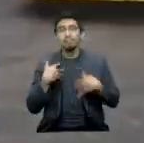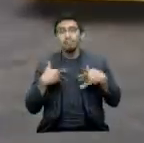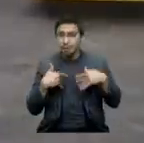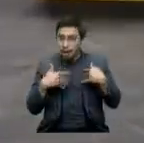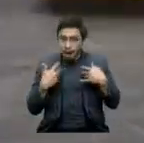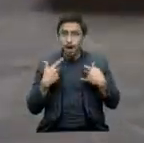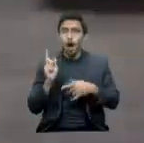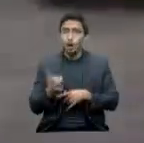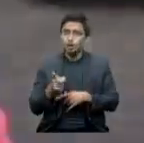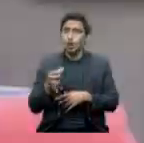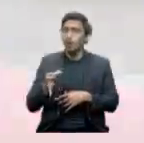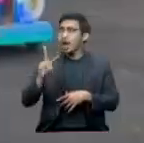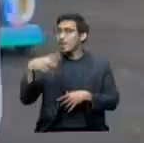kota.